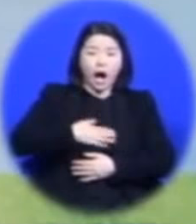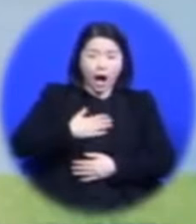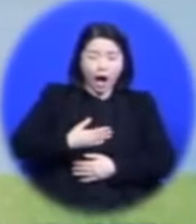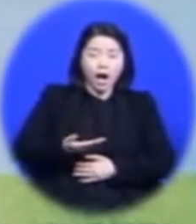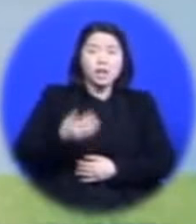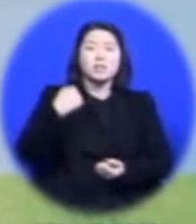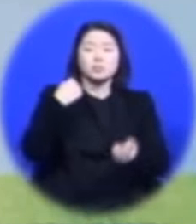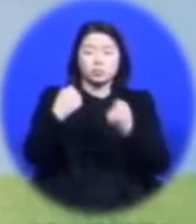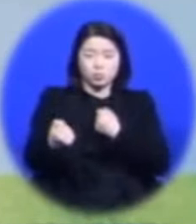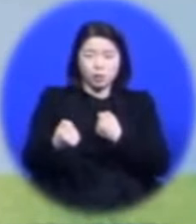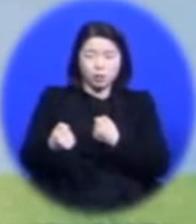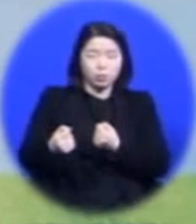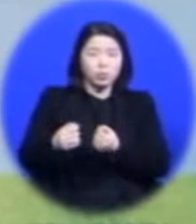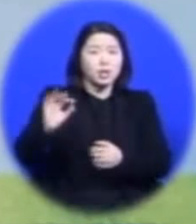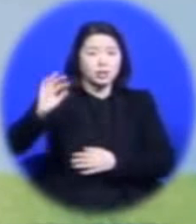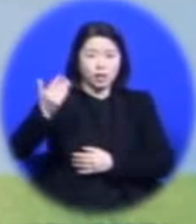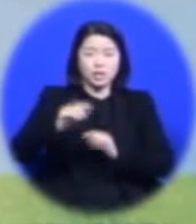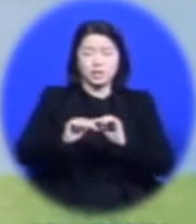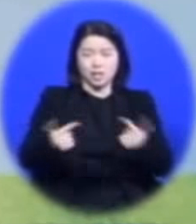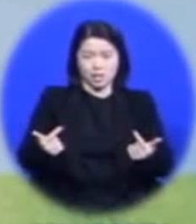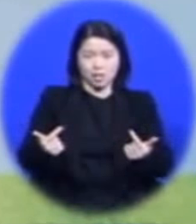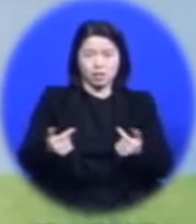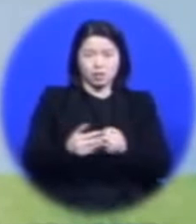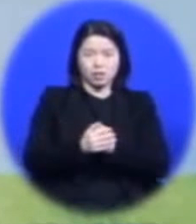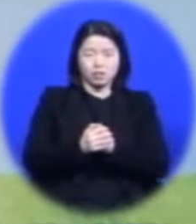되는 걸 어떻게 하냐 말이에요 아는데도